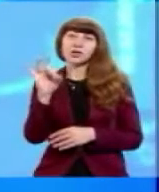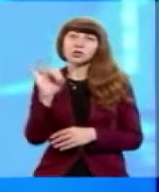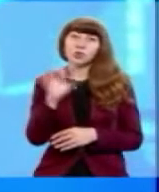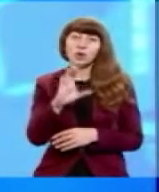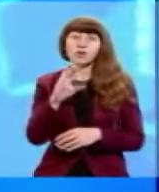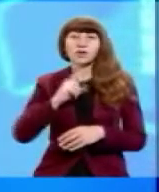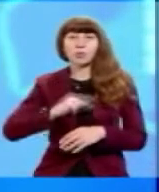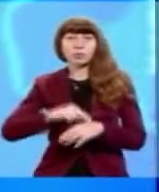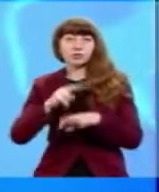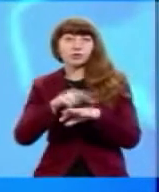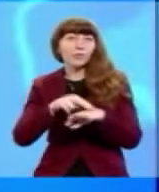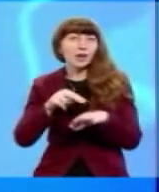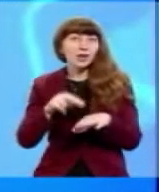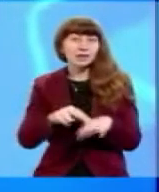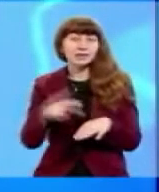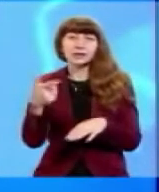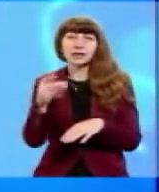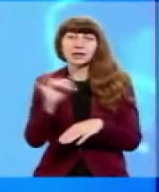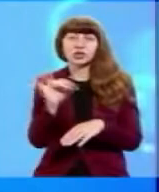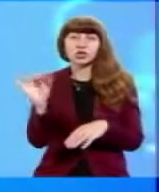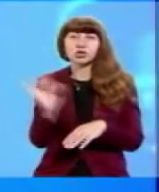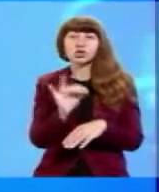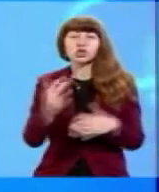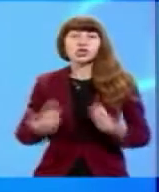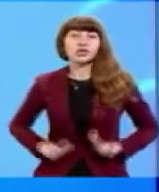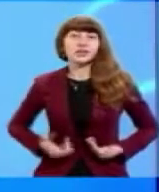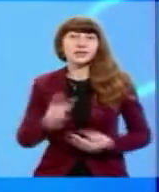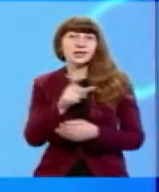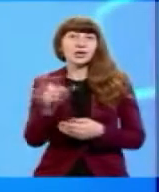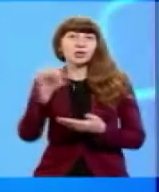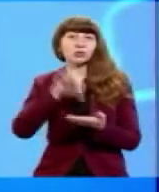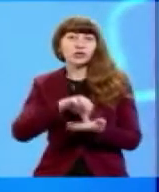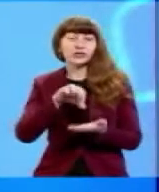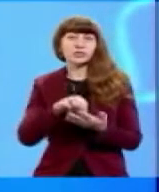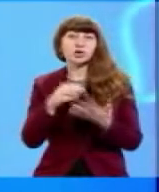іздеу жұмыстары тәулік бойы жүргізілген айтқанбыз. Ал кеше оның өлі денесі табылды.